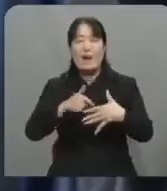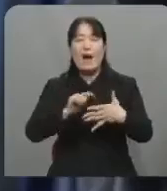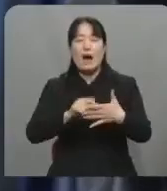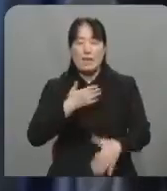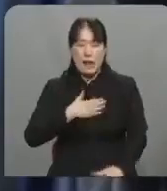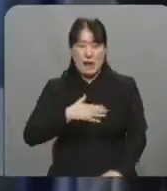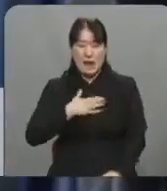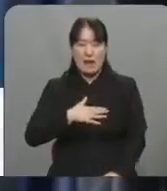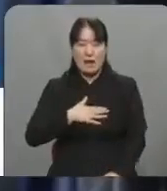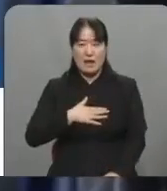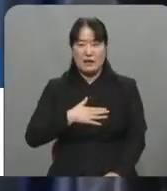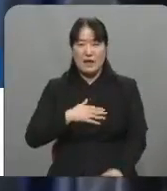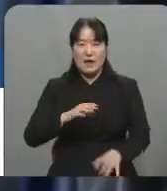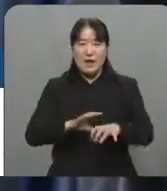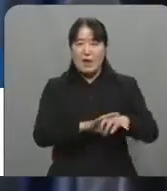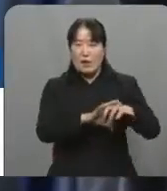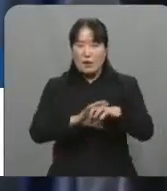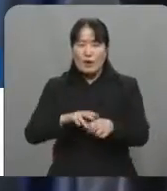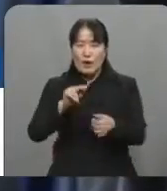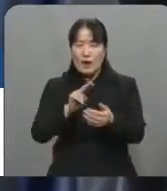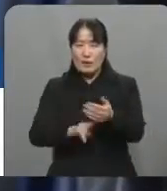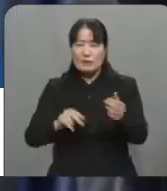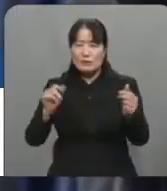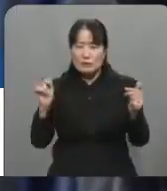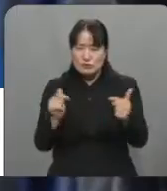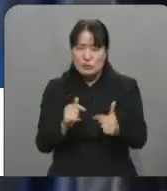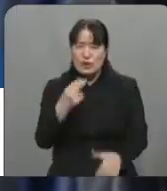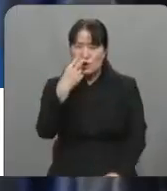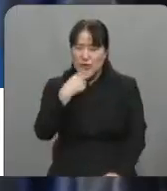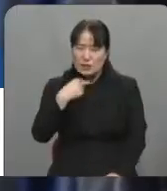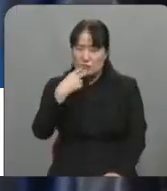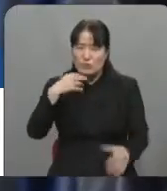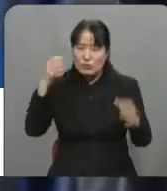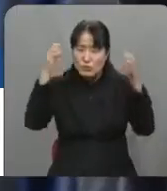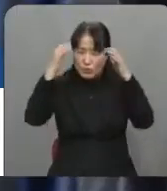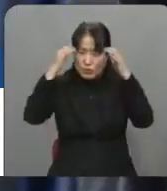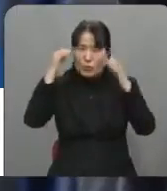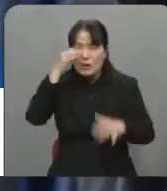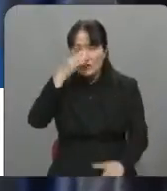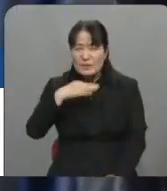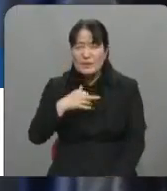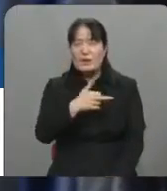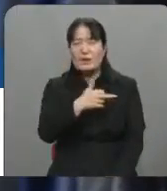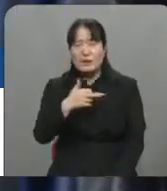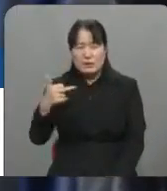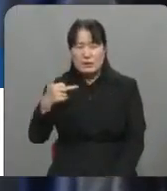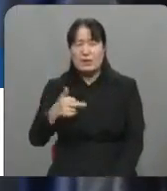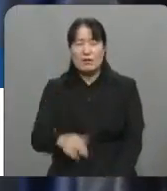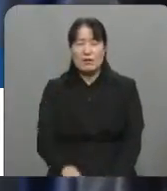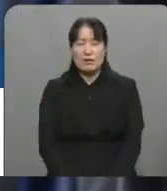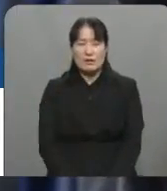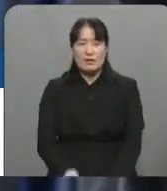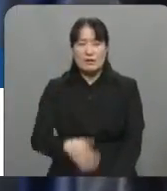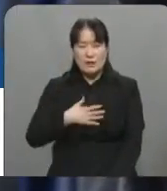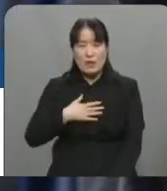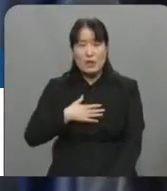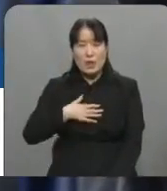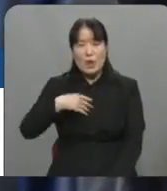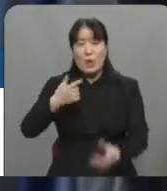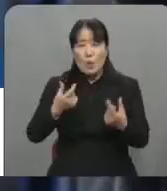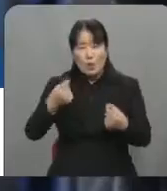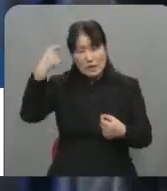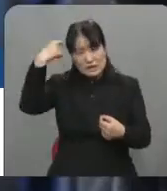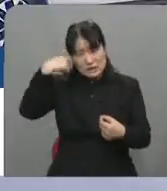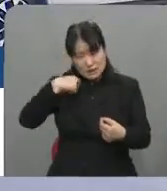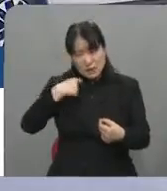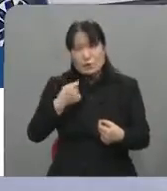이제 겹쳐 가고 더 이중으로 지금 고통을 받고 너무 힘들어하고 있는 건 피부를 느끼기 때문에 많이 노트도 조금이나